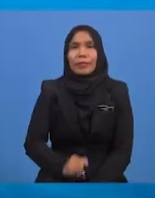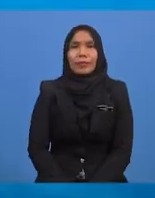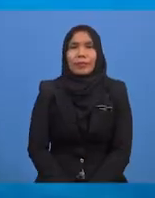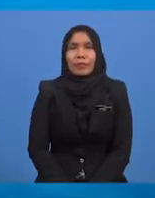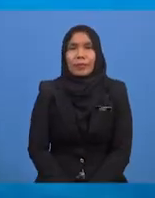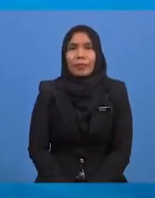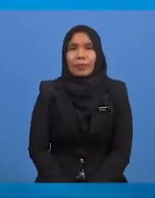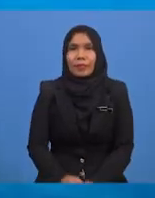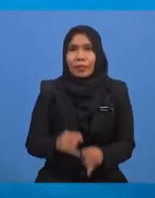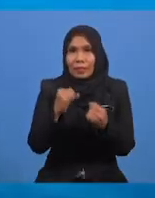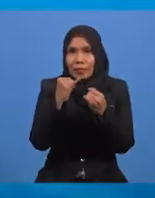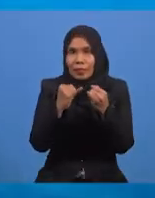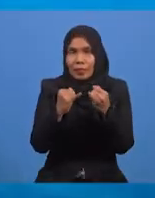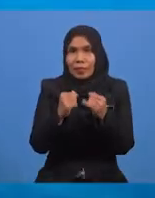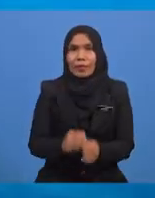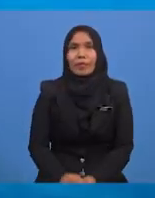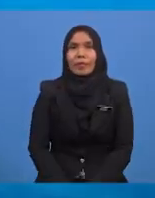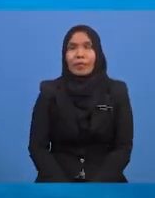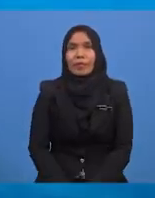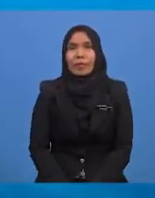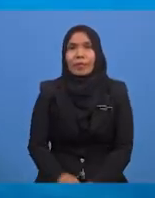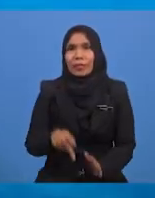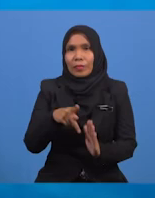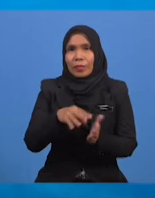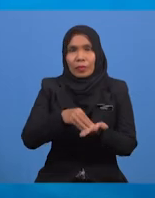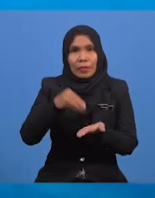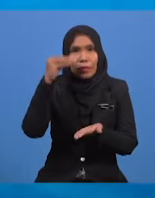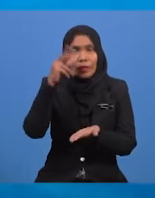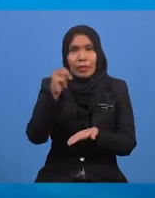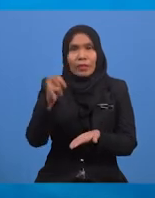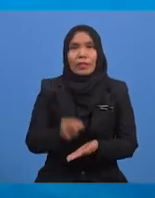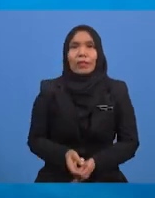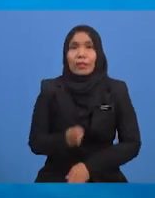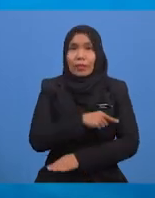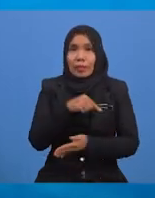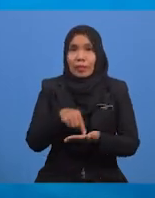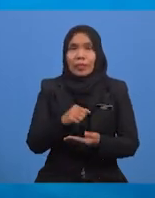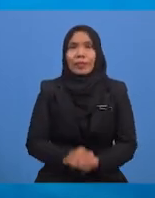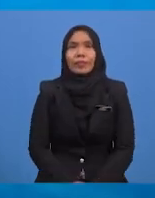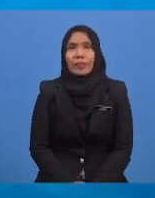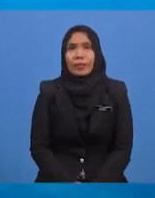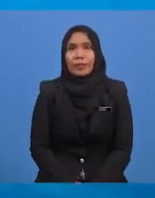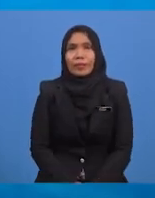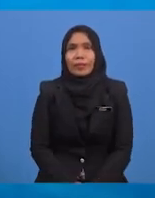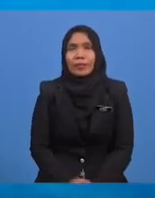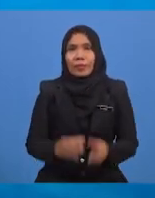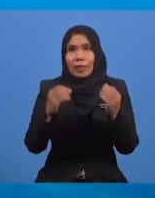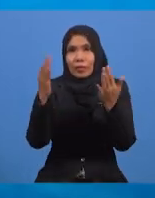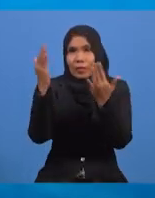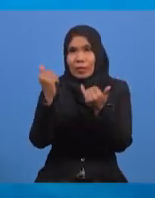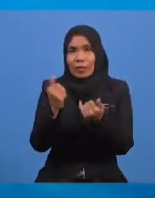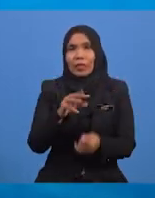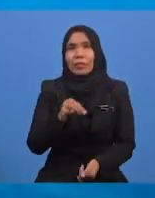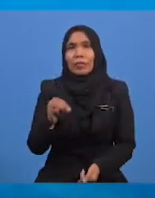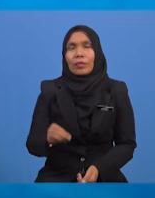Okey, berakhirlah sudah sesi pembelajaran murid-murid semua. Bersama saya harap murid-murid di